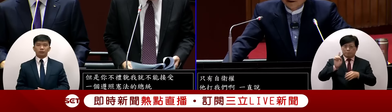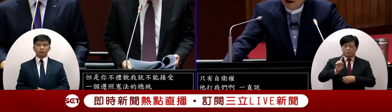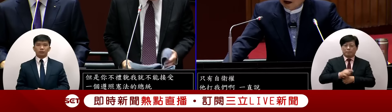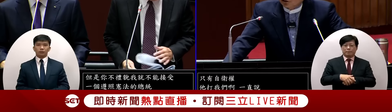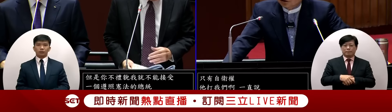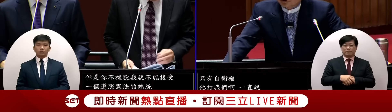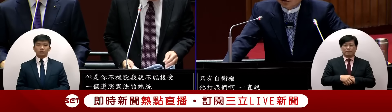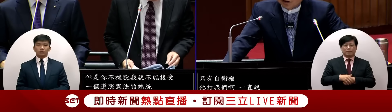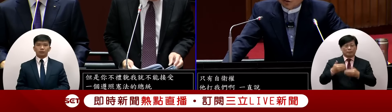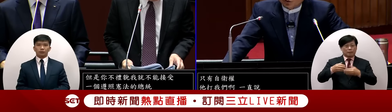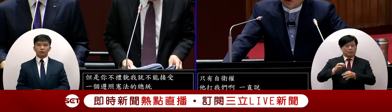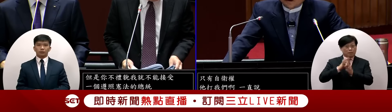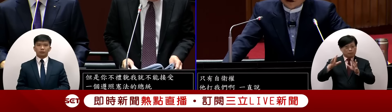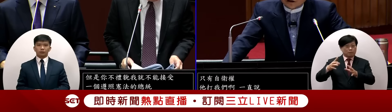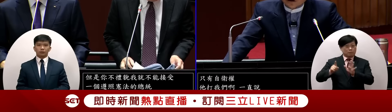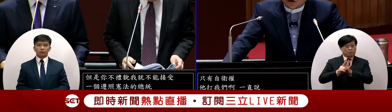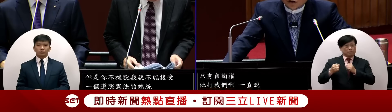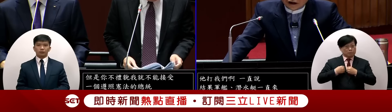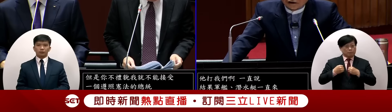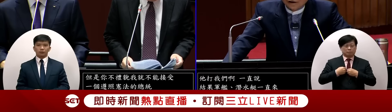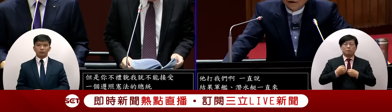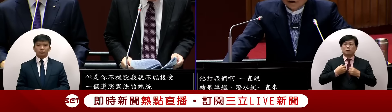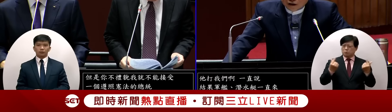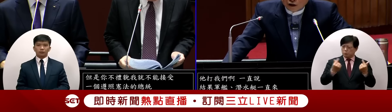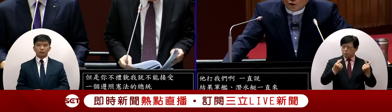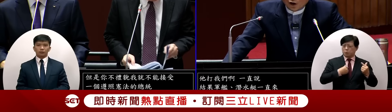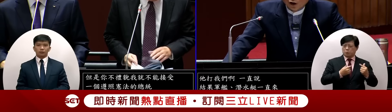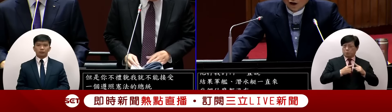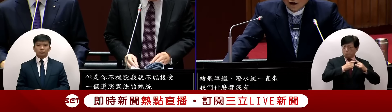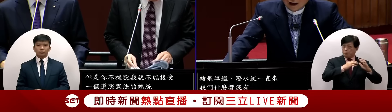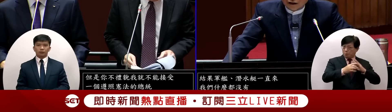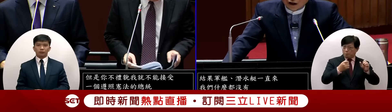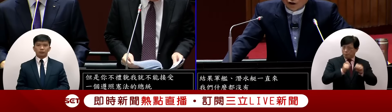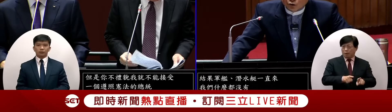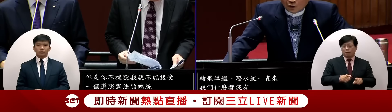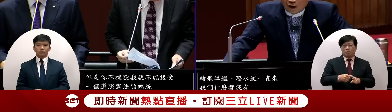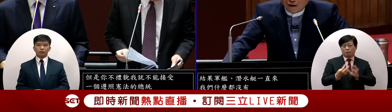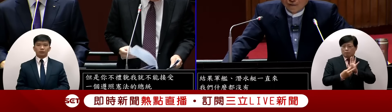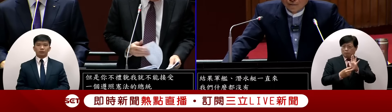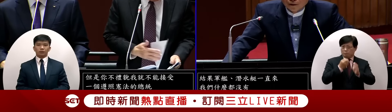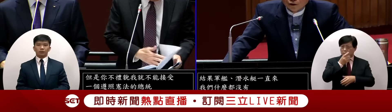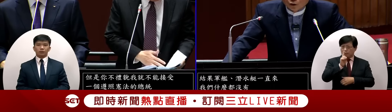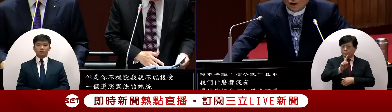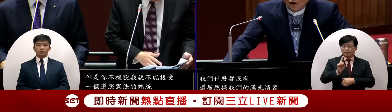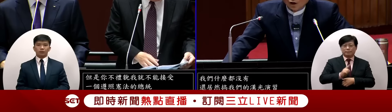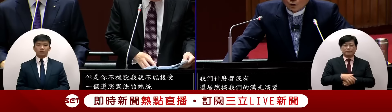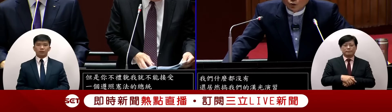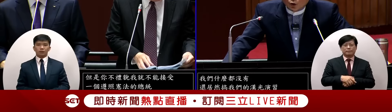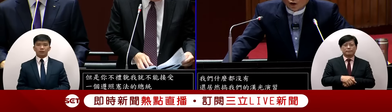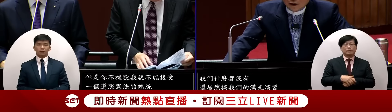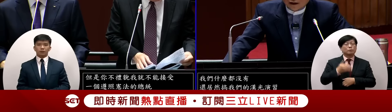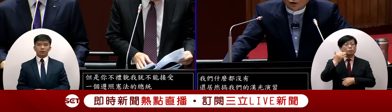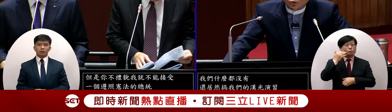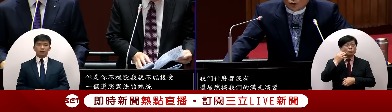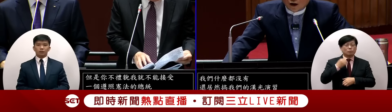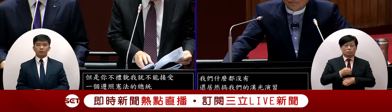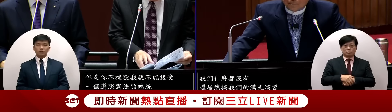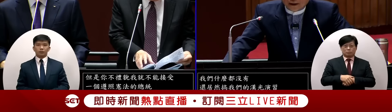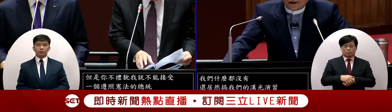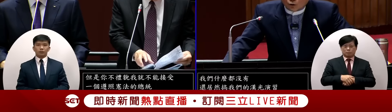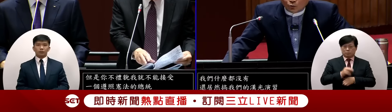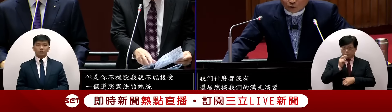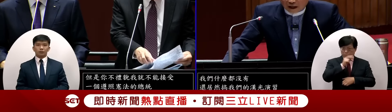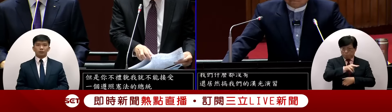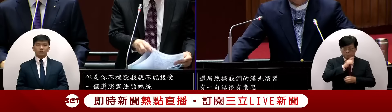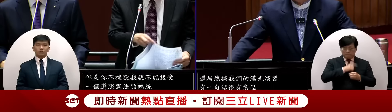了。汉光演习居然是最贴近实战的，结果还讲了一句话，说如果看到装